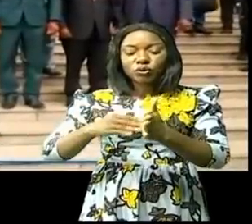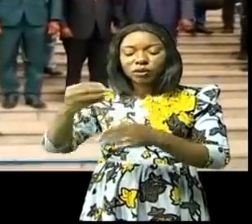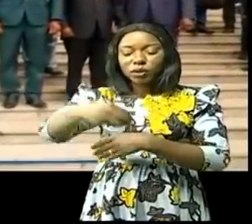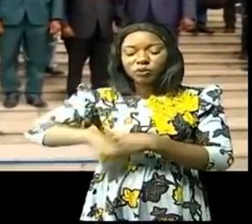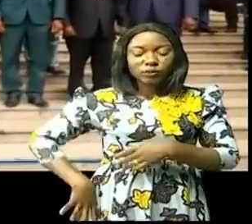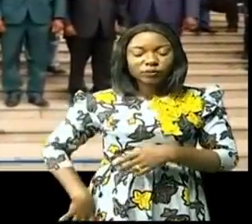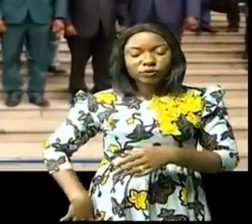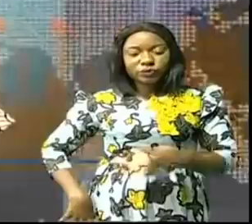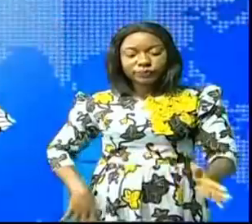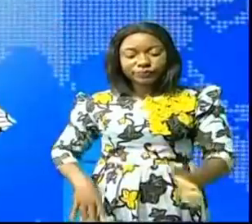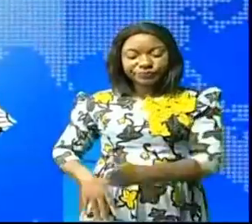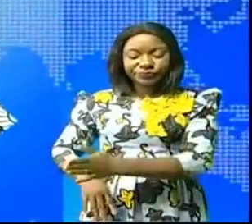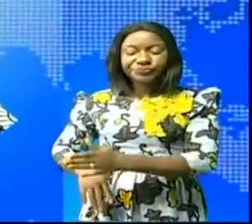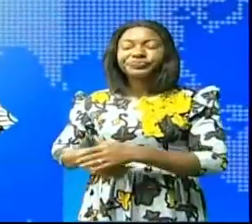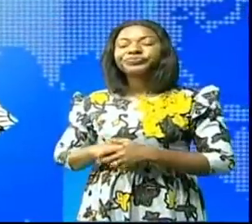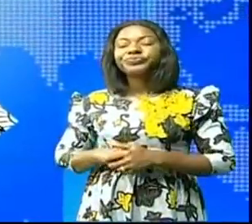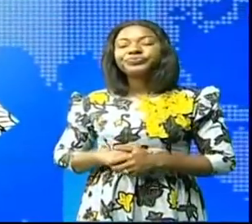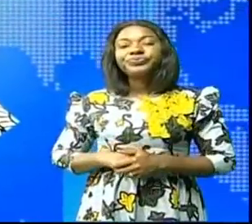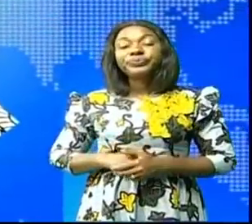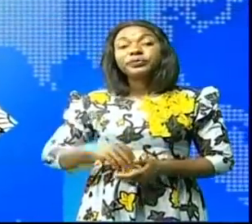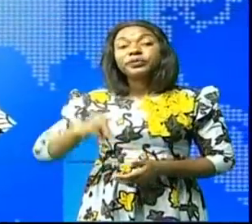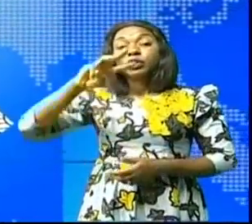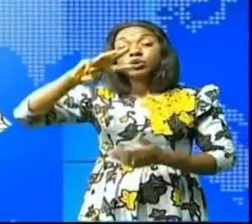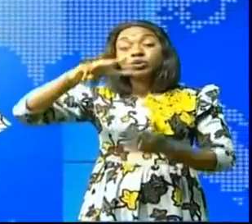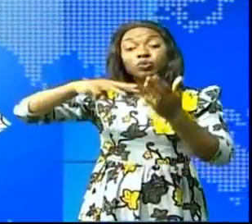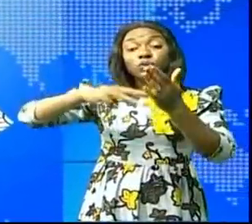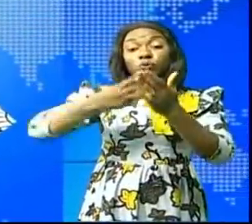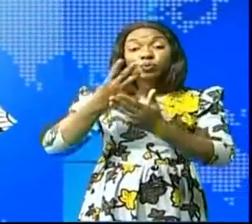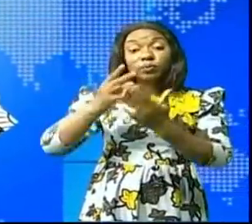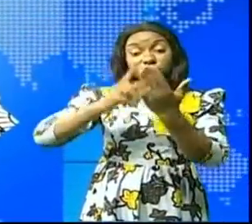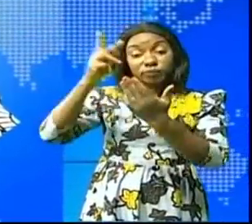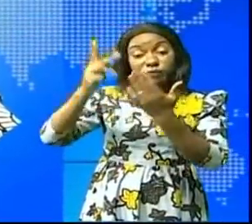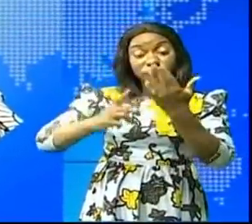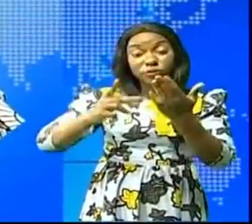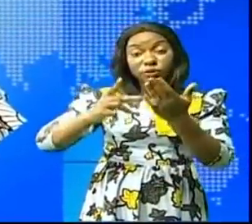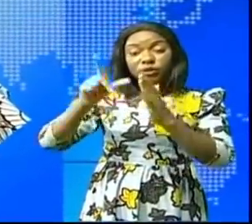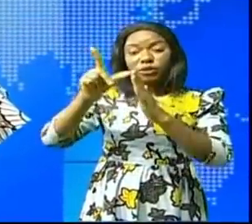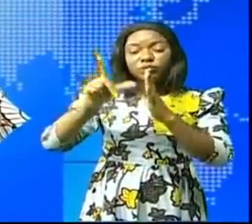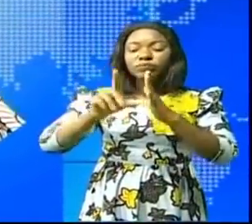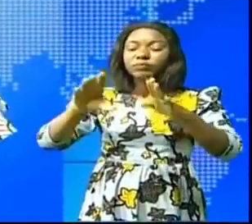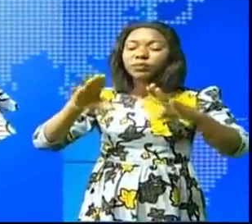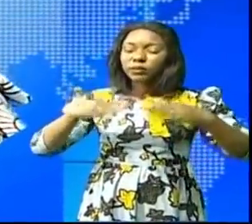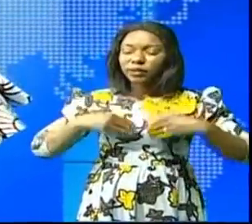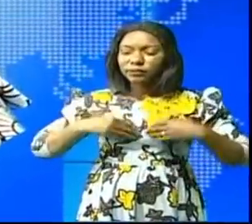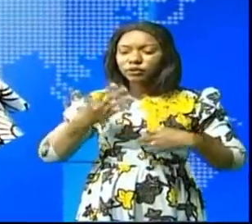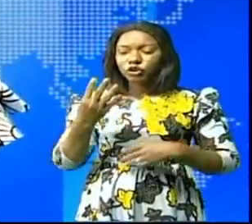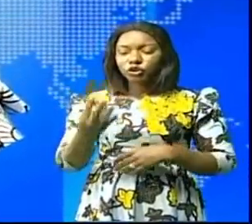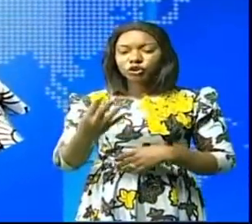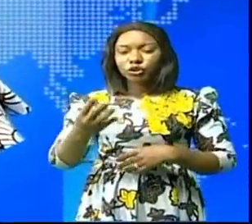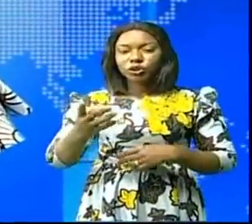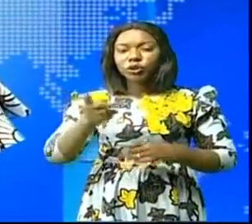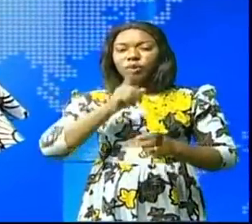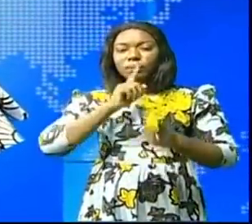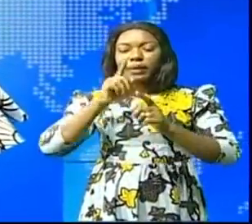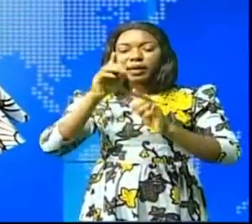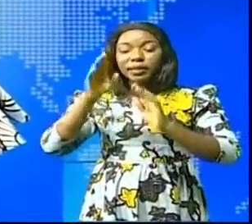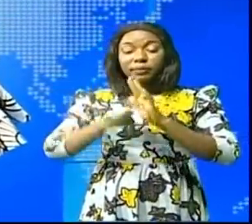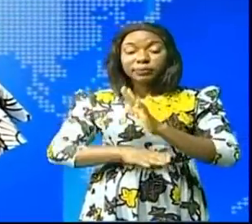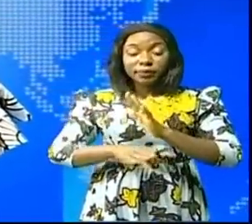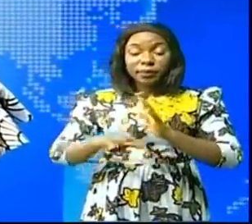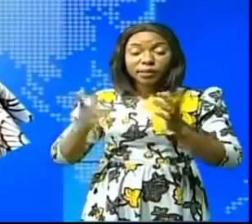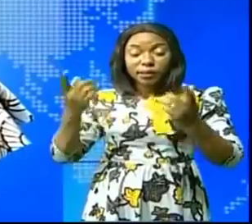corruption. Trois projets de loi ont été déclarés recevables ce jeudi à l'Assemblée nationale au cours de la